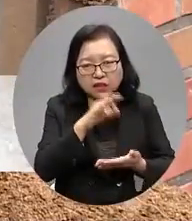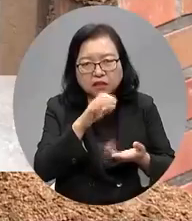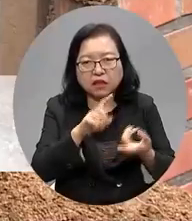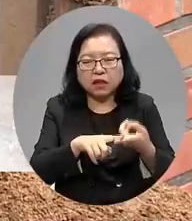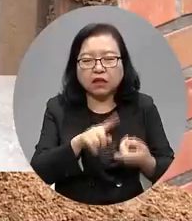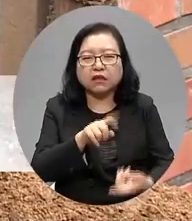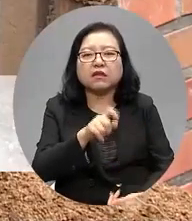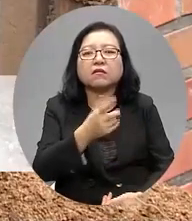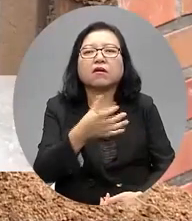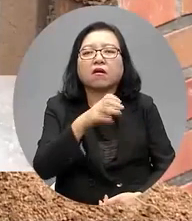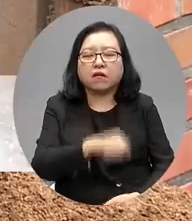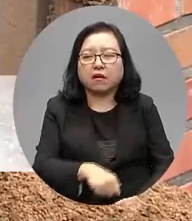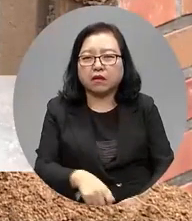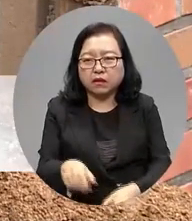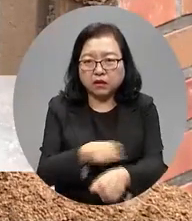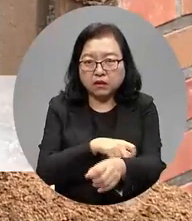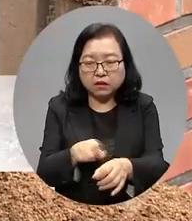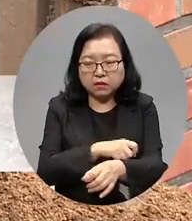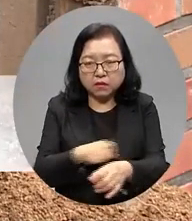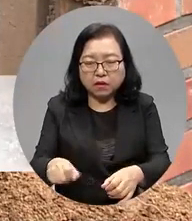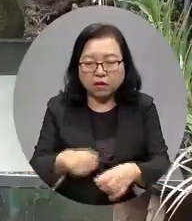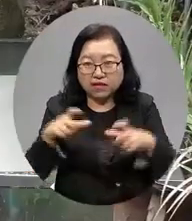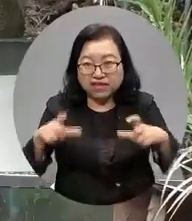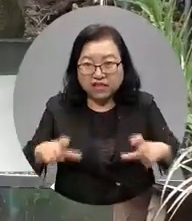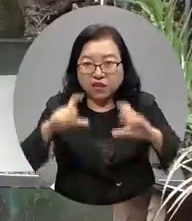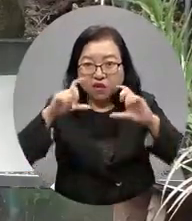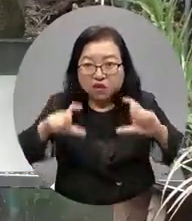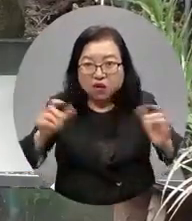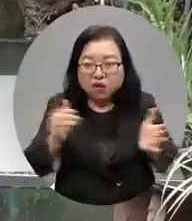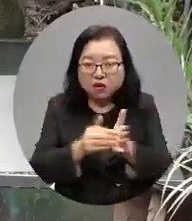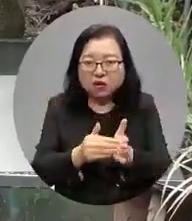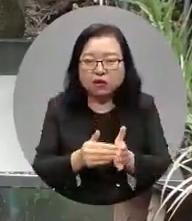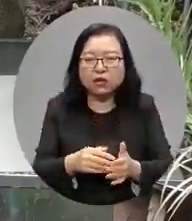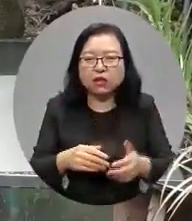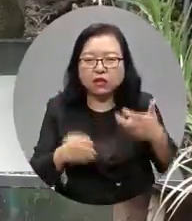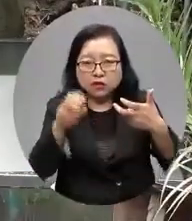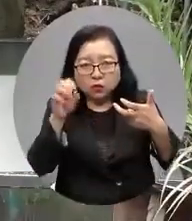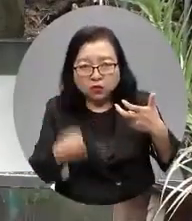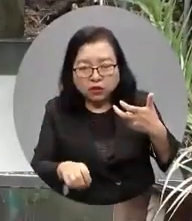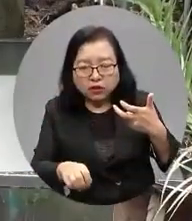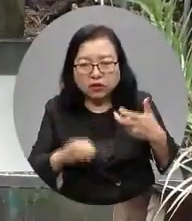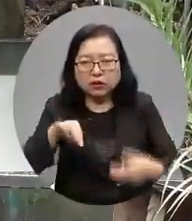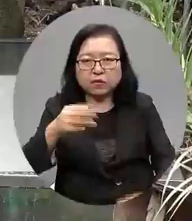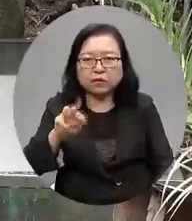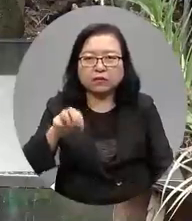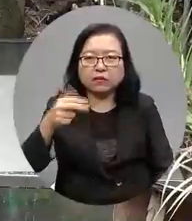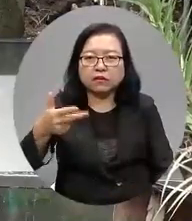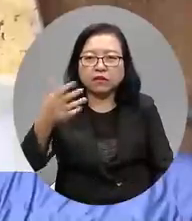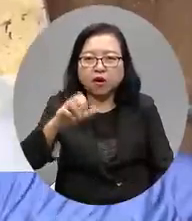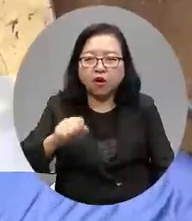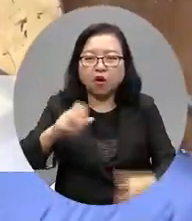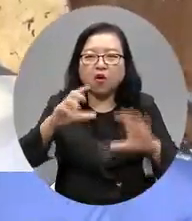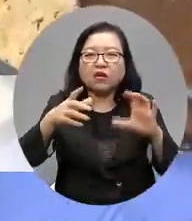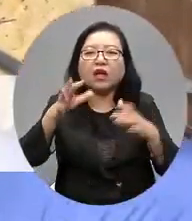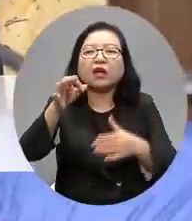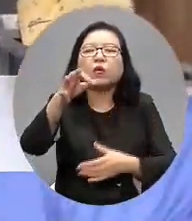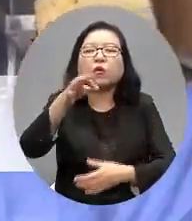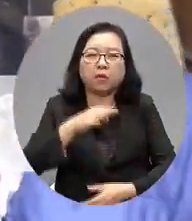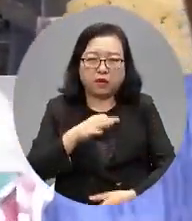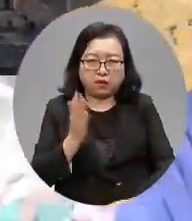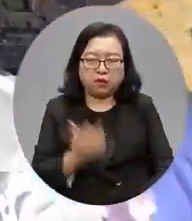원입니다 특별 재난 지역으로 지정된 옥천군은 70% 437억 원을 국비에서 지원받게